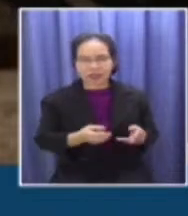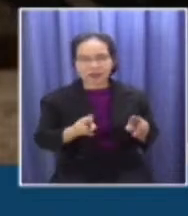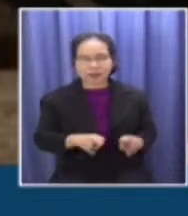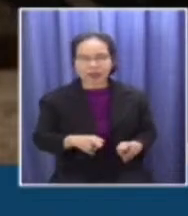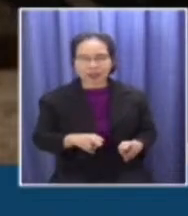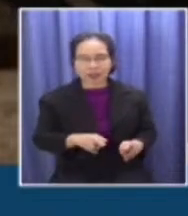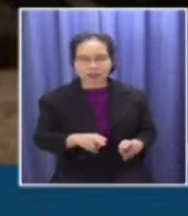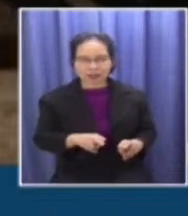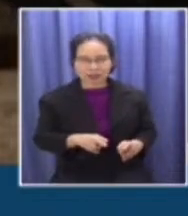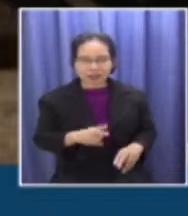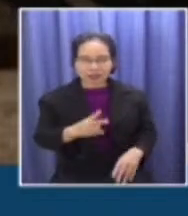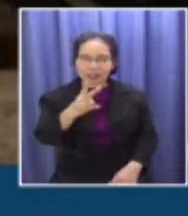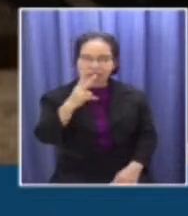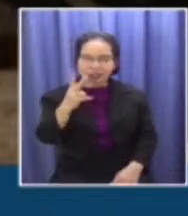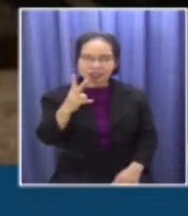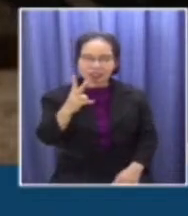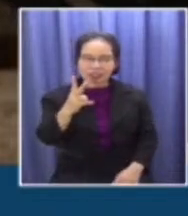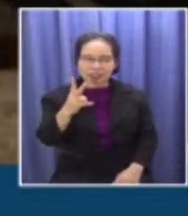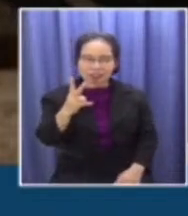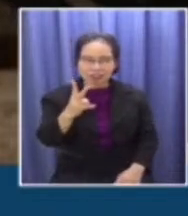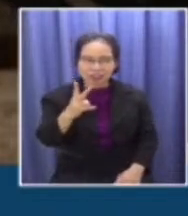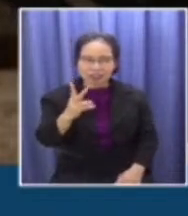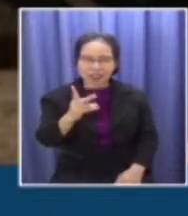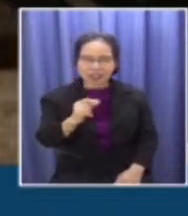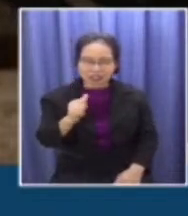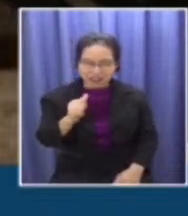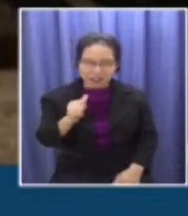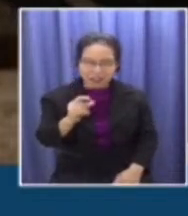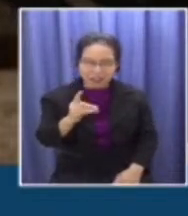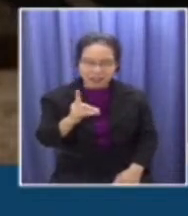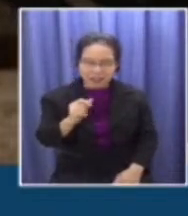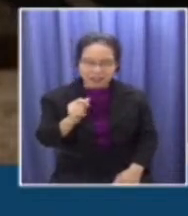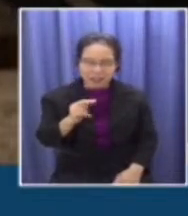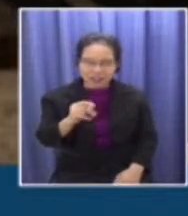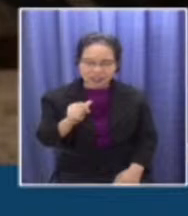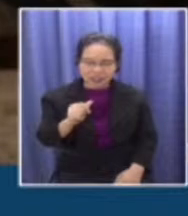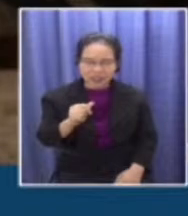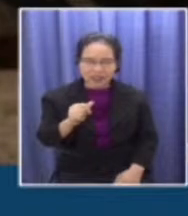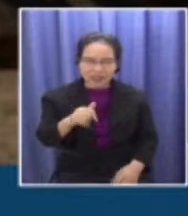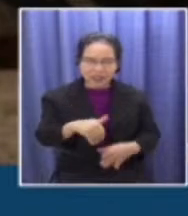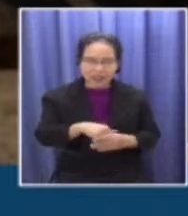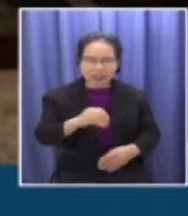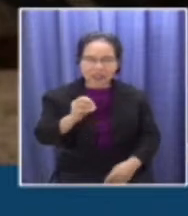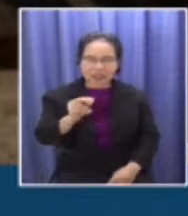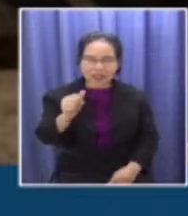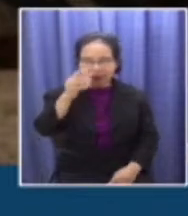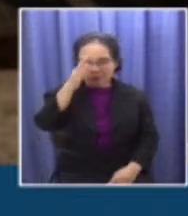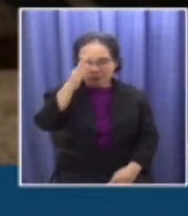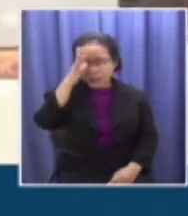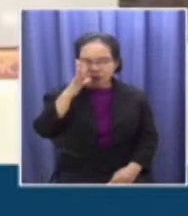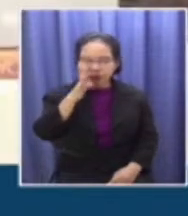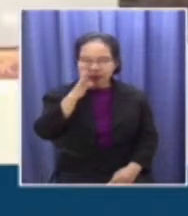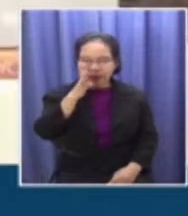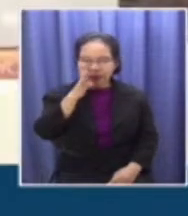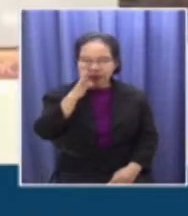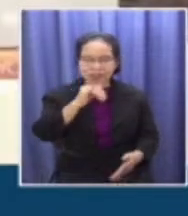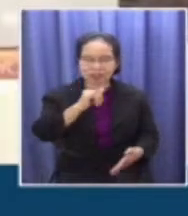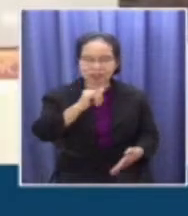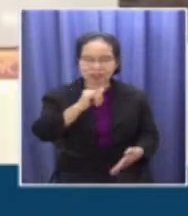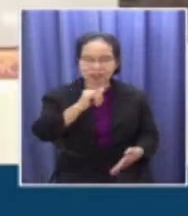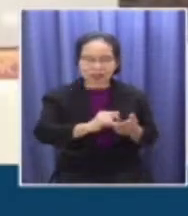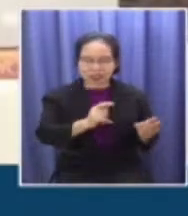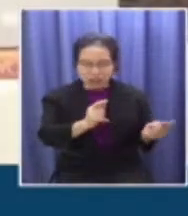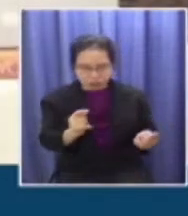akwanya wo mo sɛ abɔfra no betumi ayɛ tuntum ana so betumi ayɛ kɔkɔ ana sɛ abɛdi afira ɔbɛgyegye